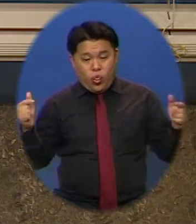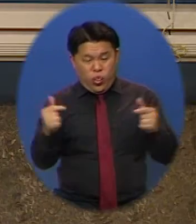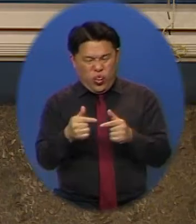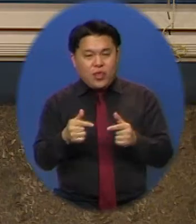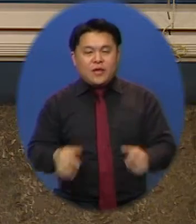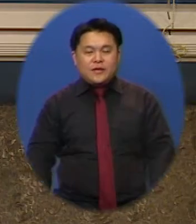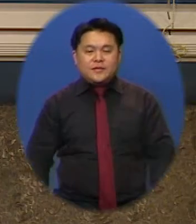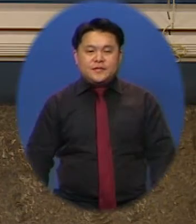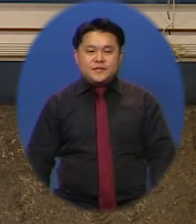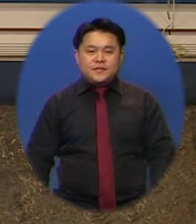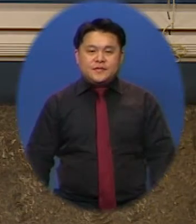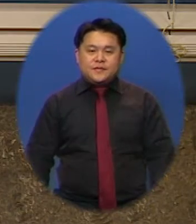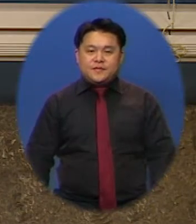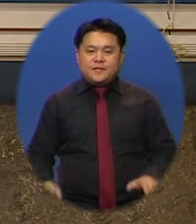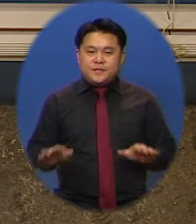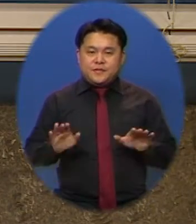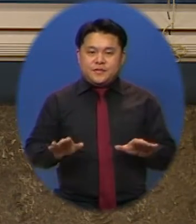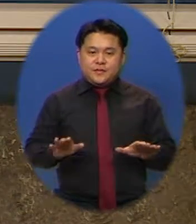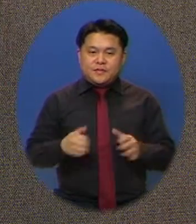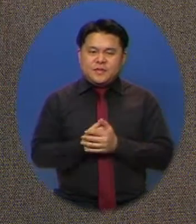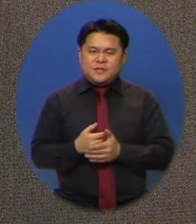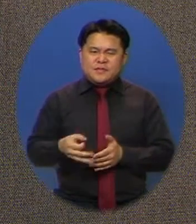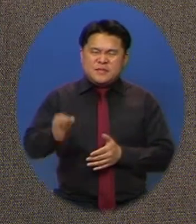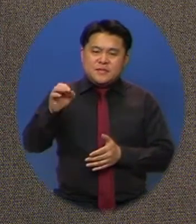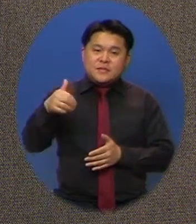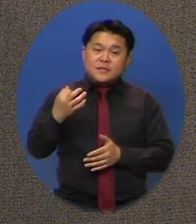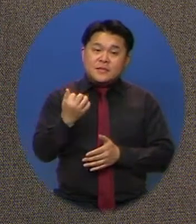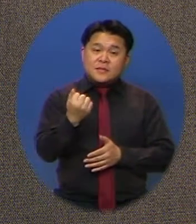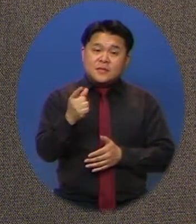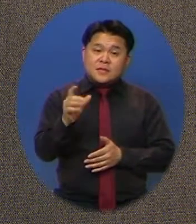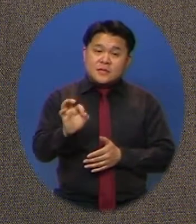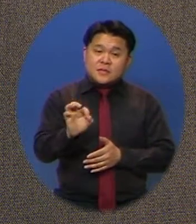줄어듭니다. 금년에는 고가 항암제